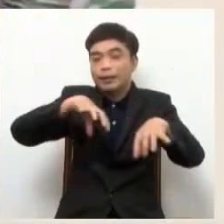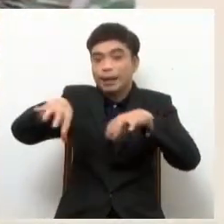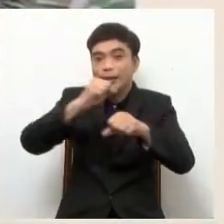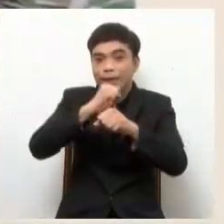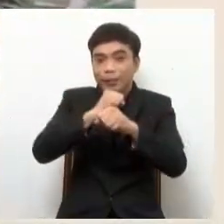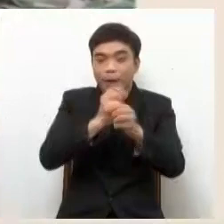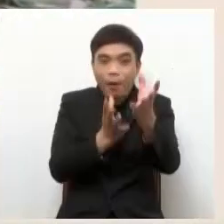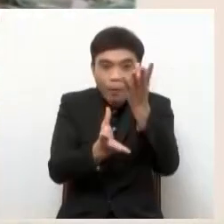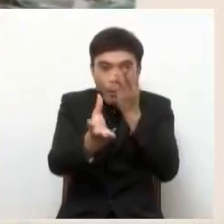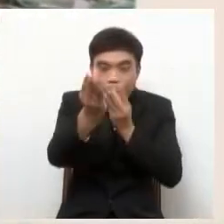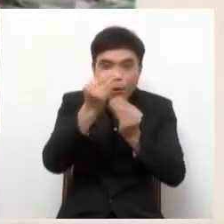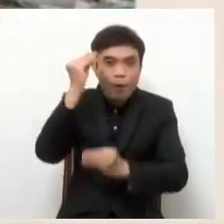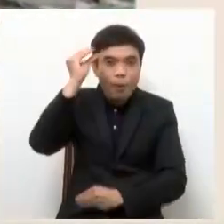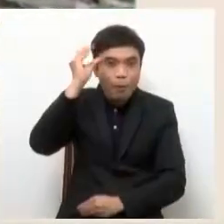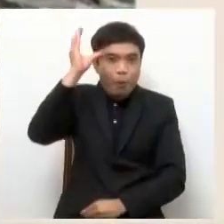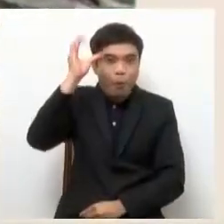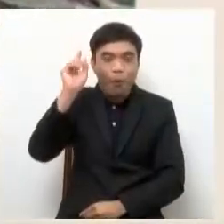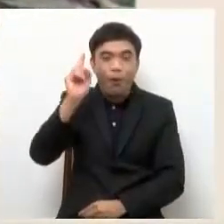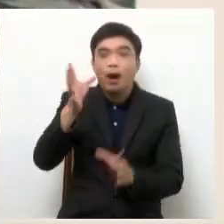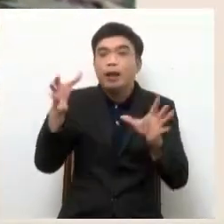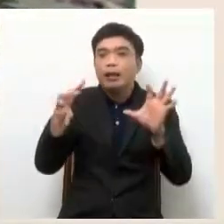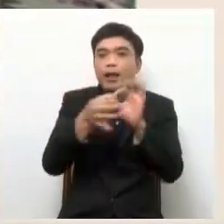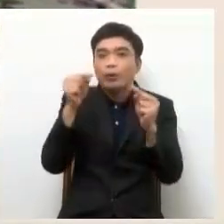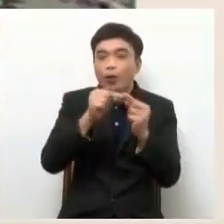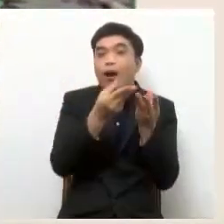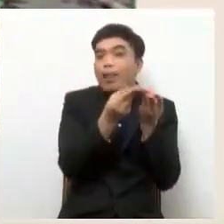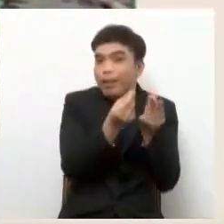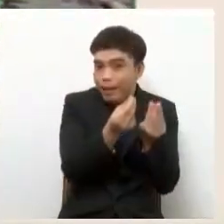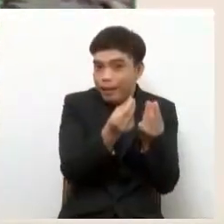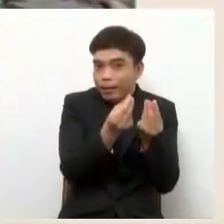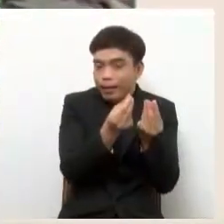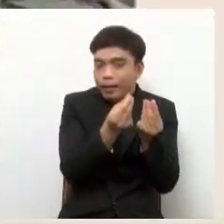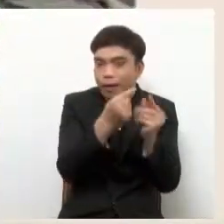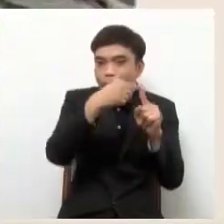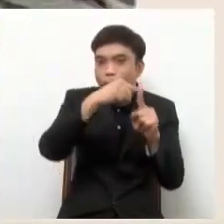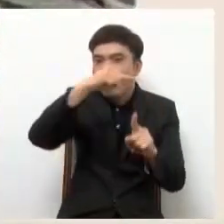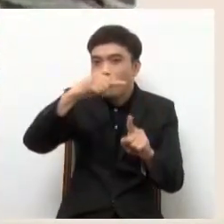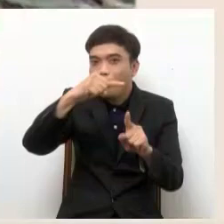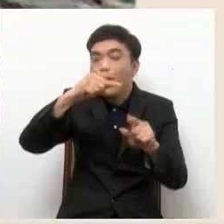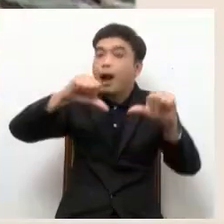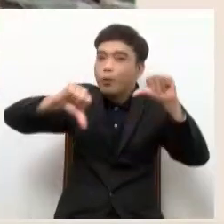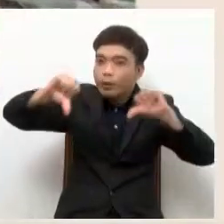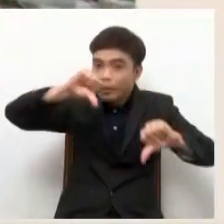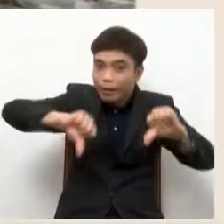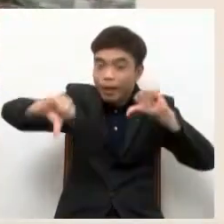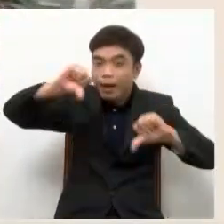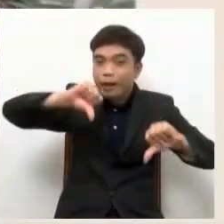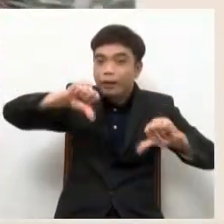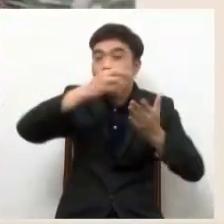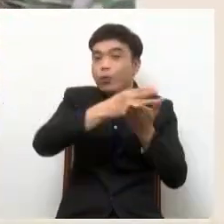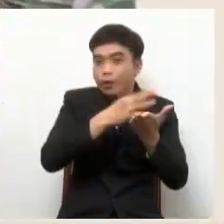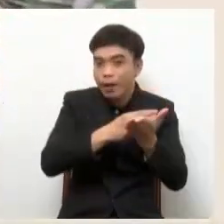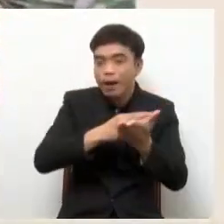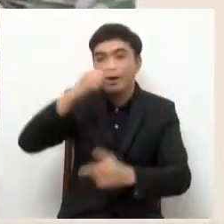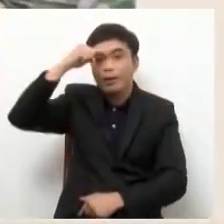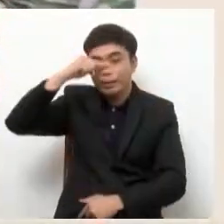นรู้ร่วมกับวิชาคณิตศาสตร์วิชาวิทยาศาสตร์และวิชาภาษา